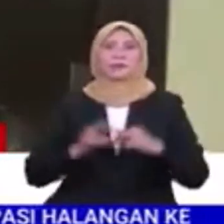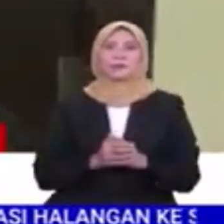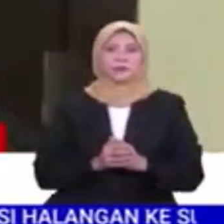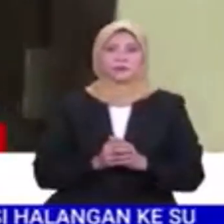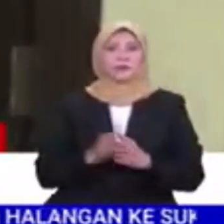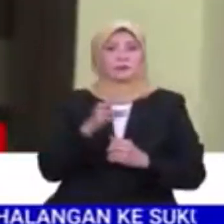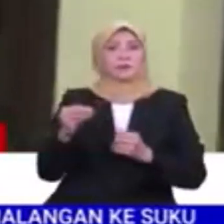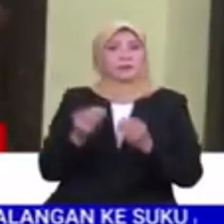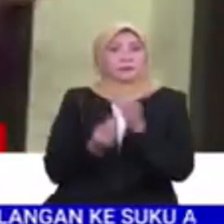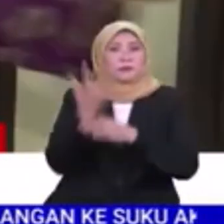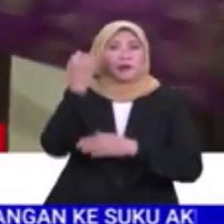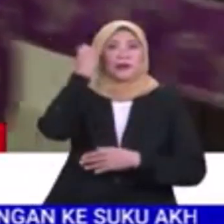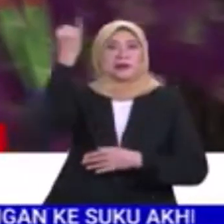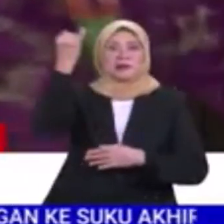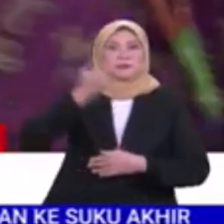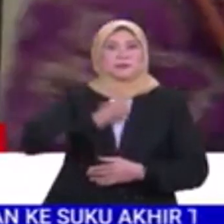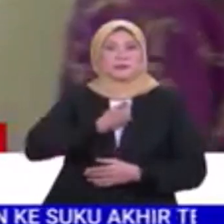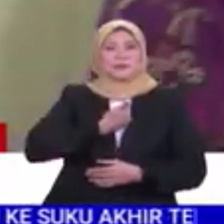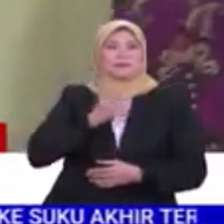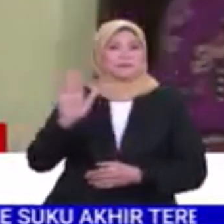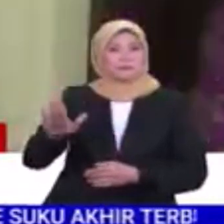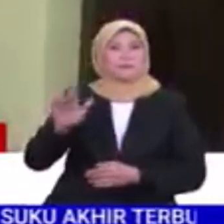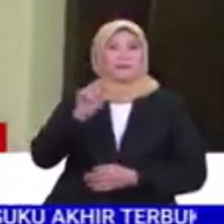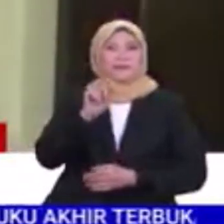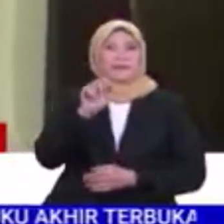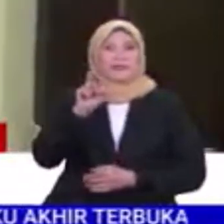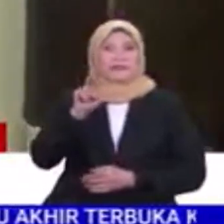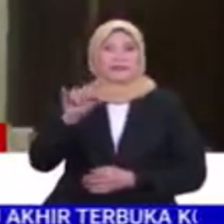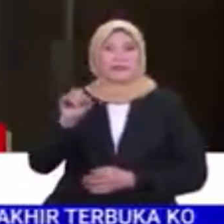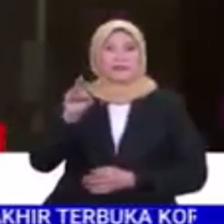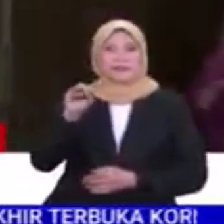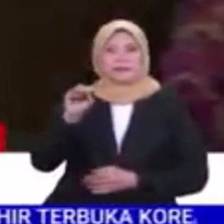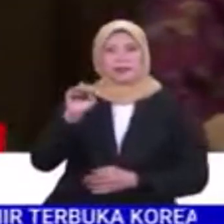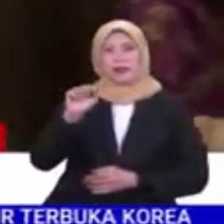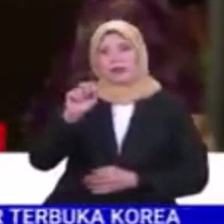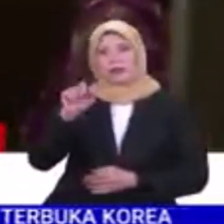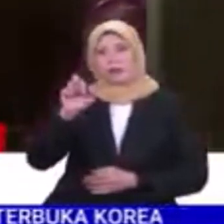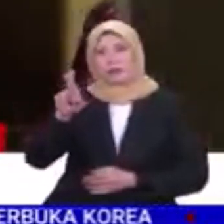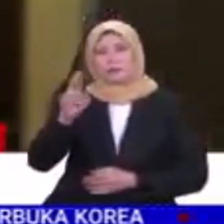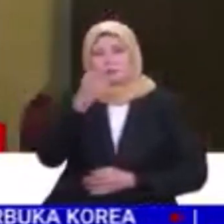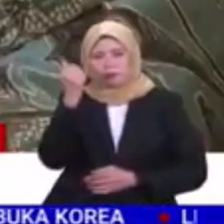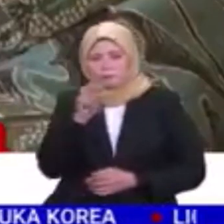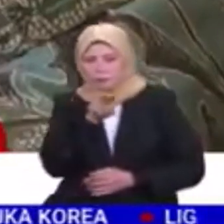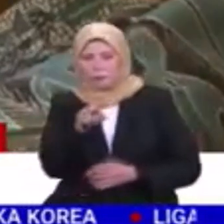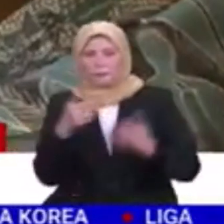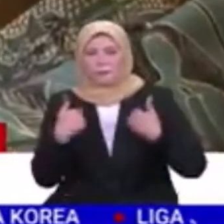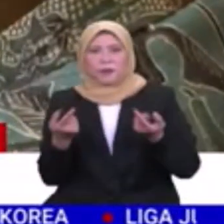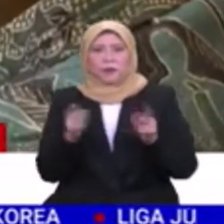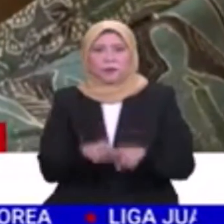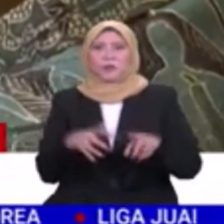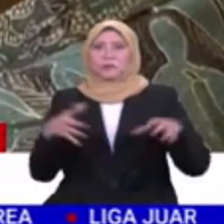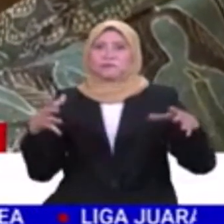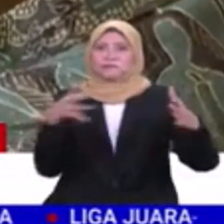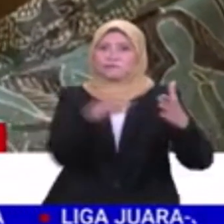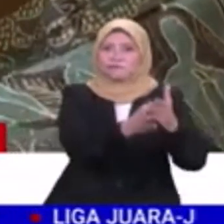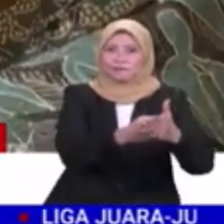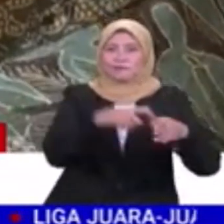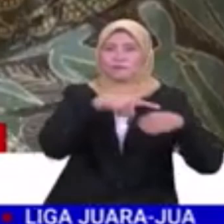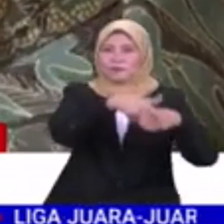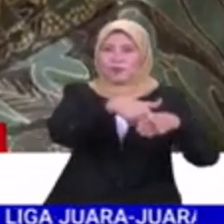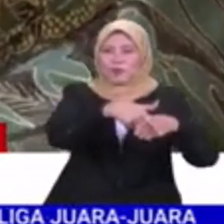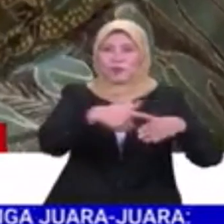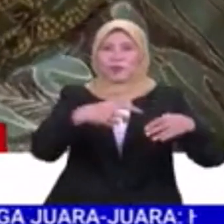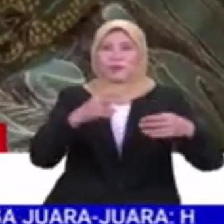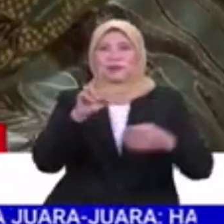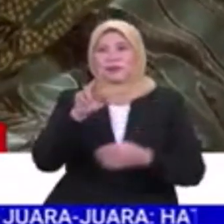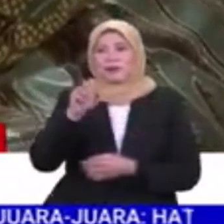merupakan cetusan idea beliau sendiri. Selepas beliau menyaksikan satu insiden kemalangan membabitkan penunggang motosikal Jamal Shankar